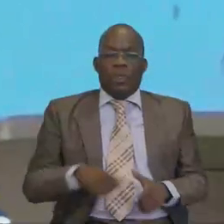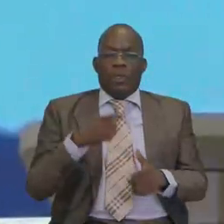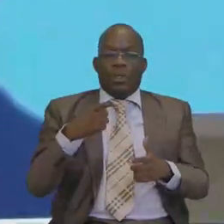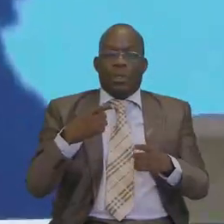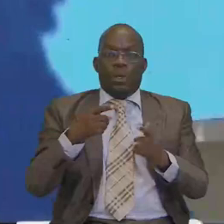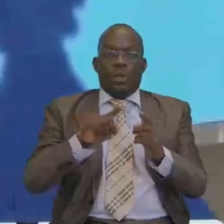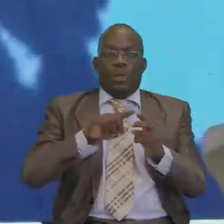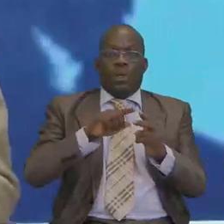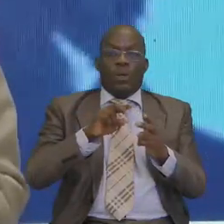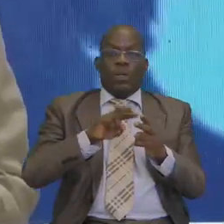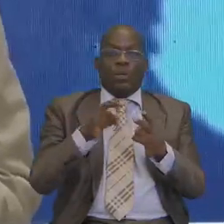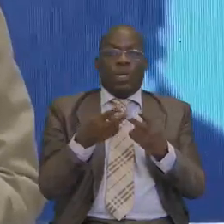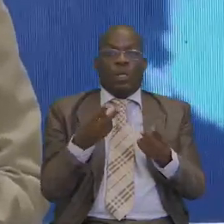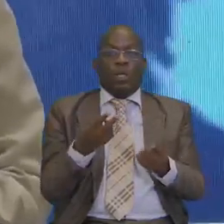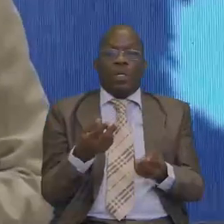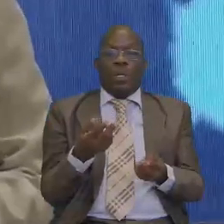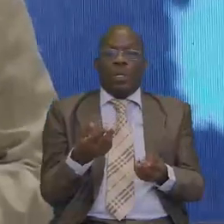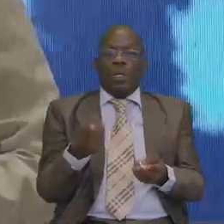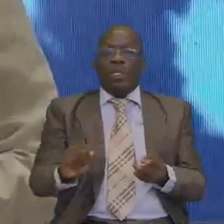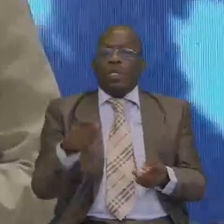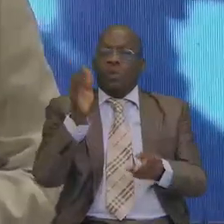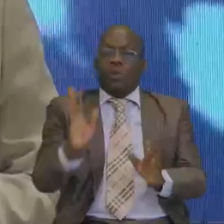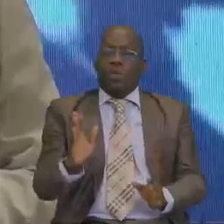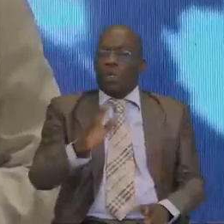Alors, le prédicateur ne se manifeste pas.